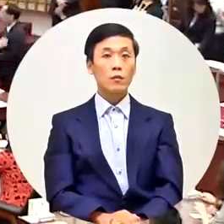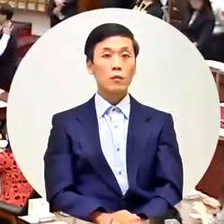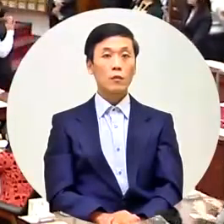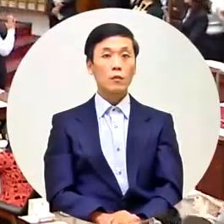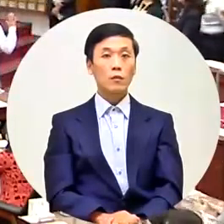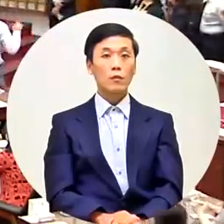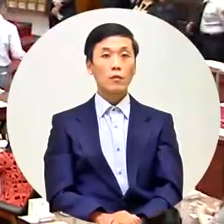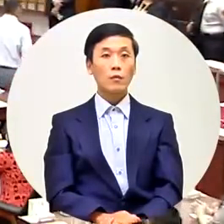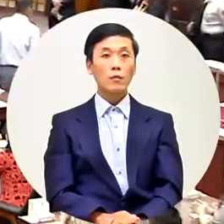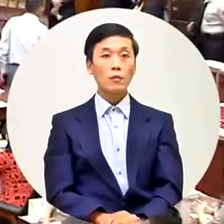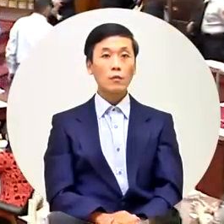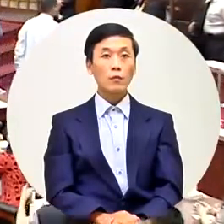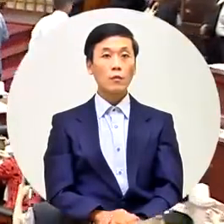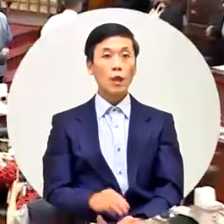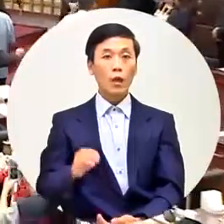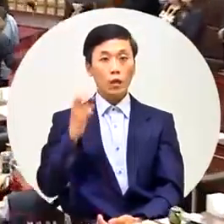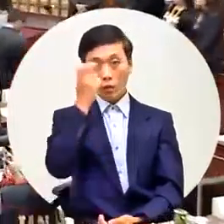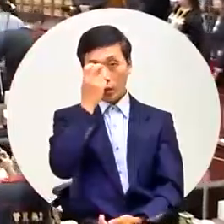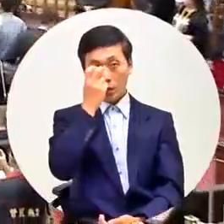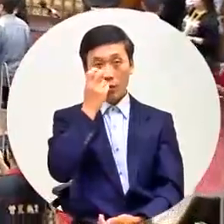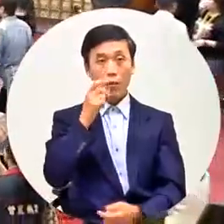监誓人致辞。